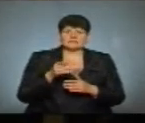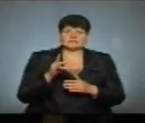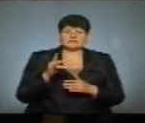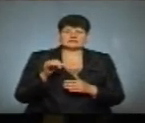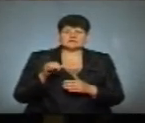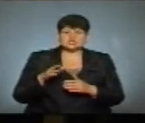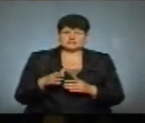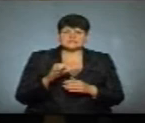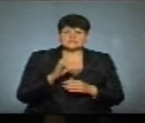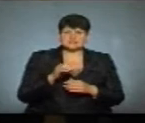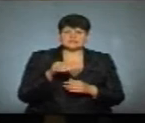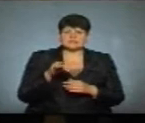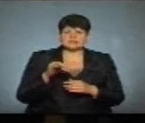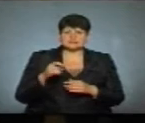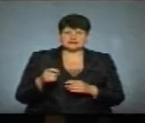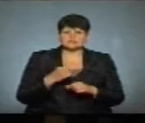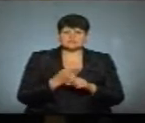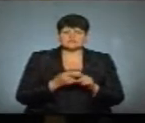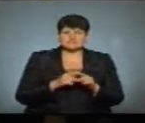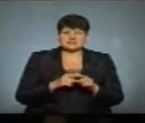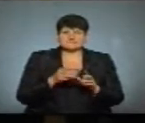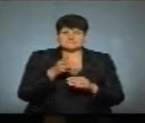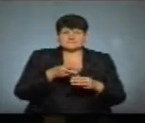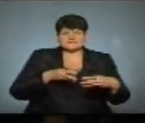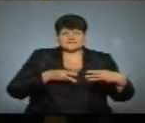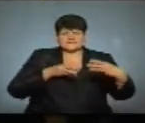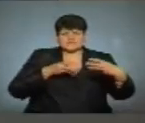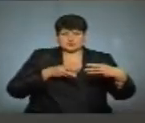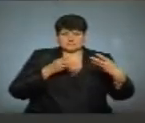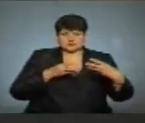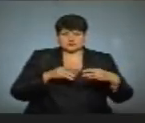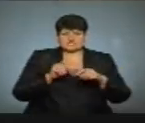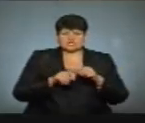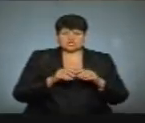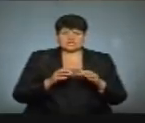Сергій Терендех зробив це через відеозв'язок із слідчого ізолятора.